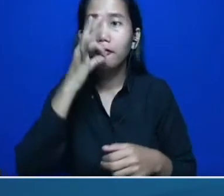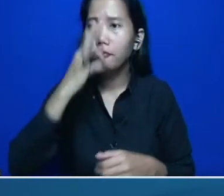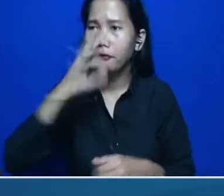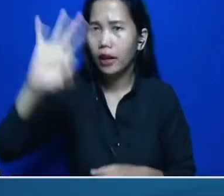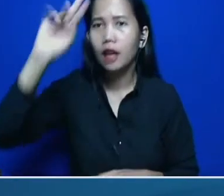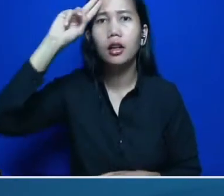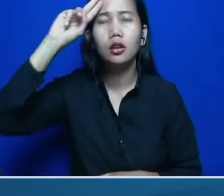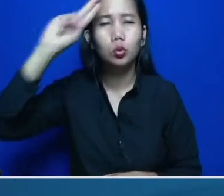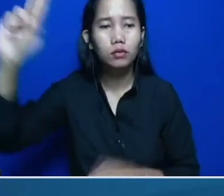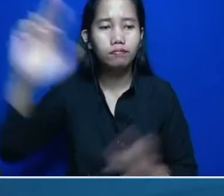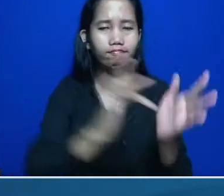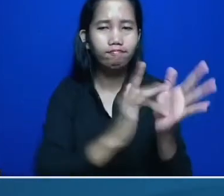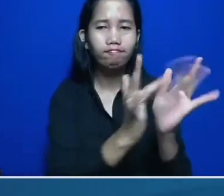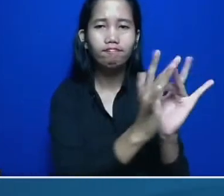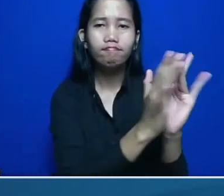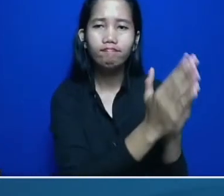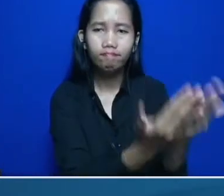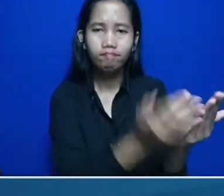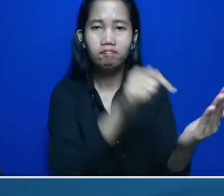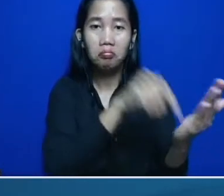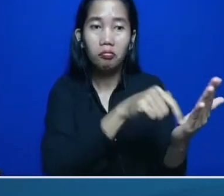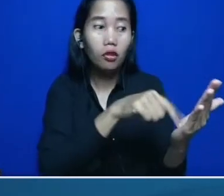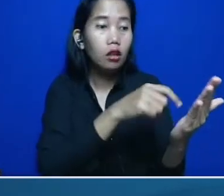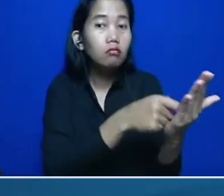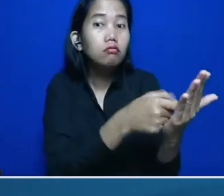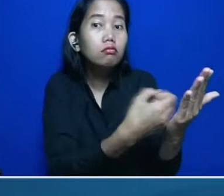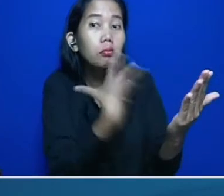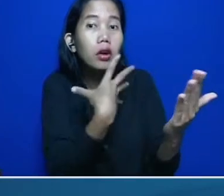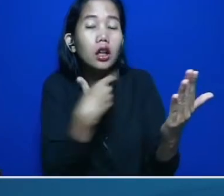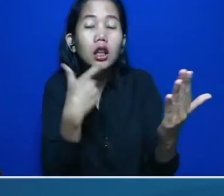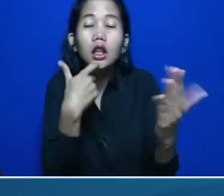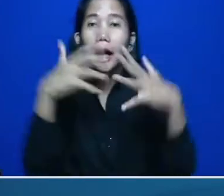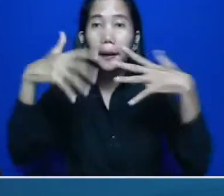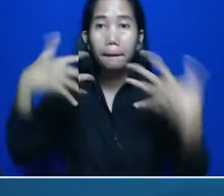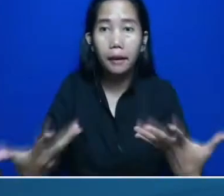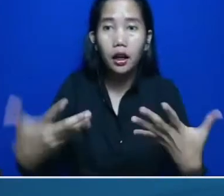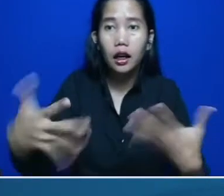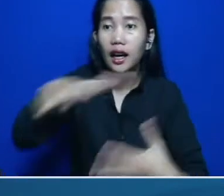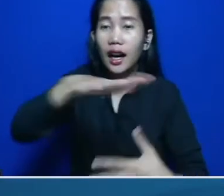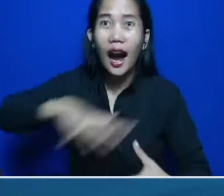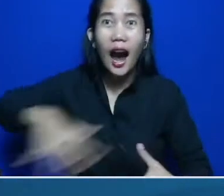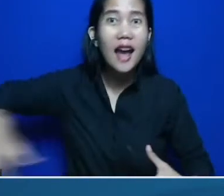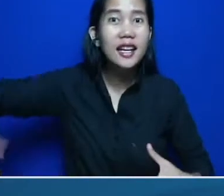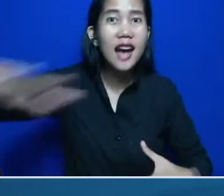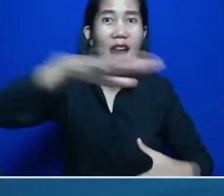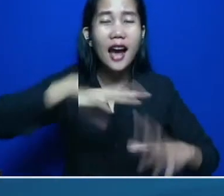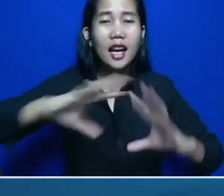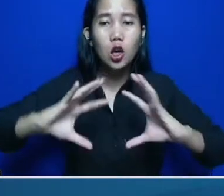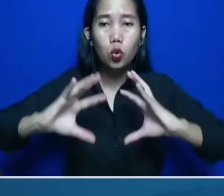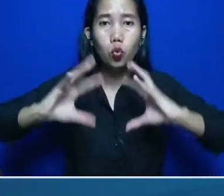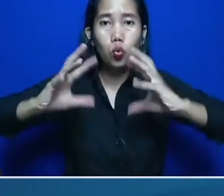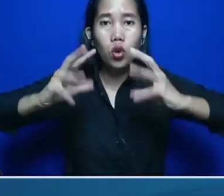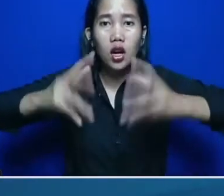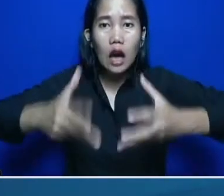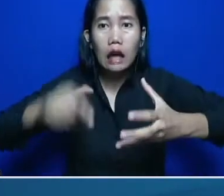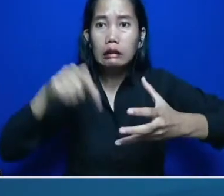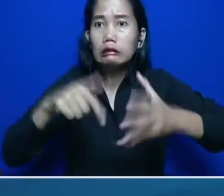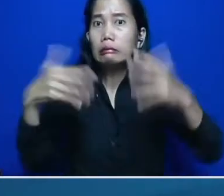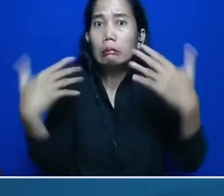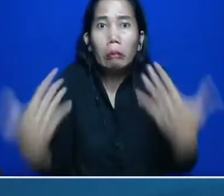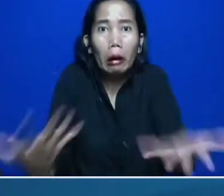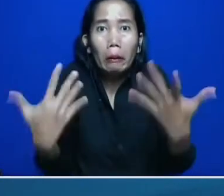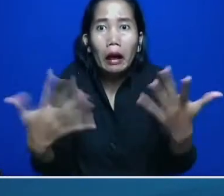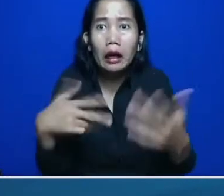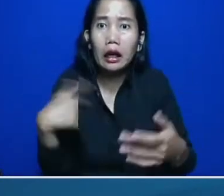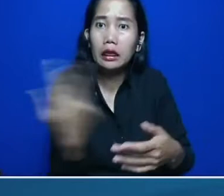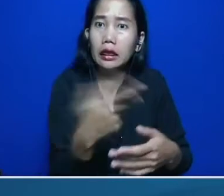keadaan dunia kita bagaimana supaya kita hidup sehat maka